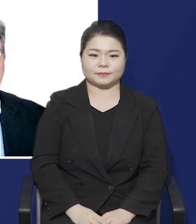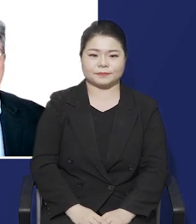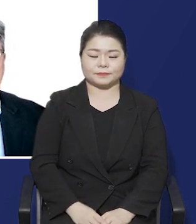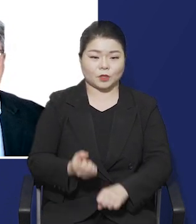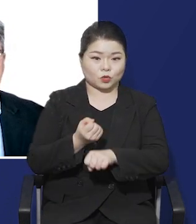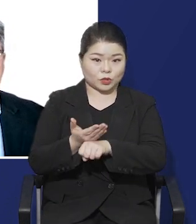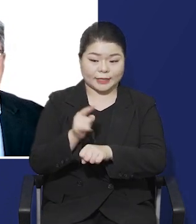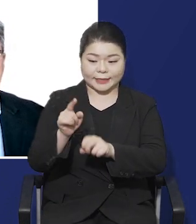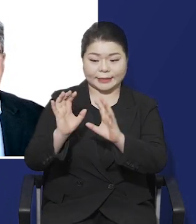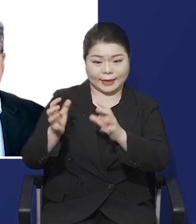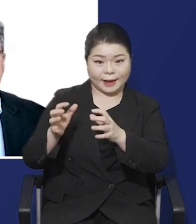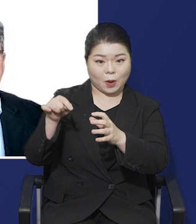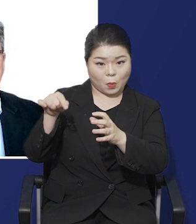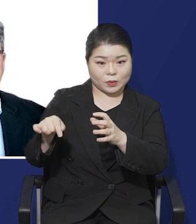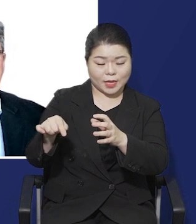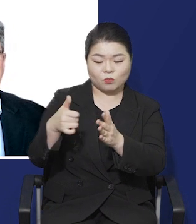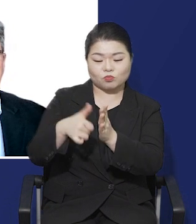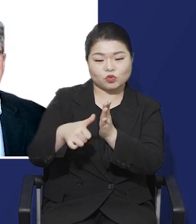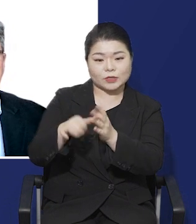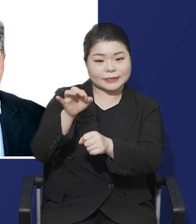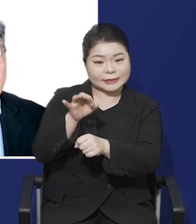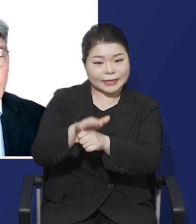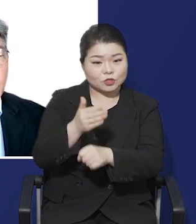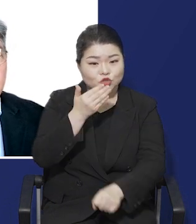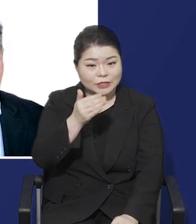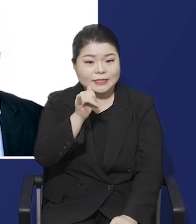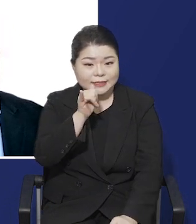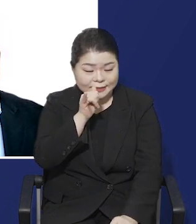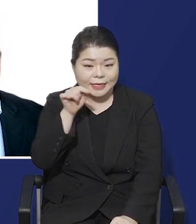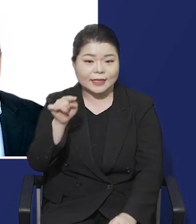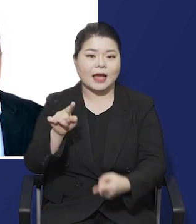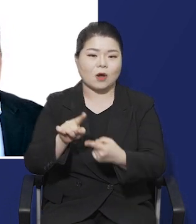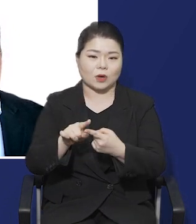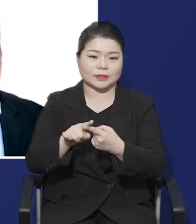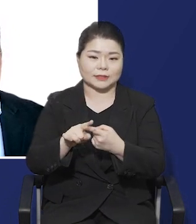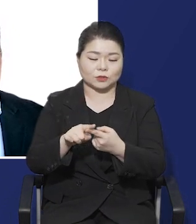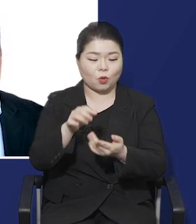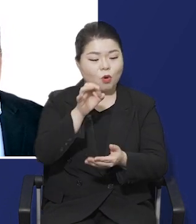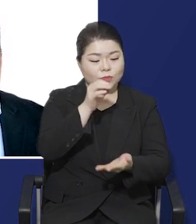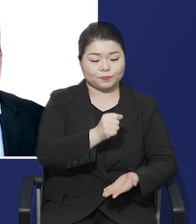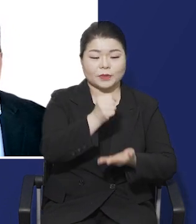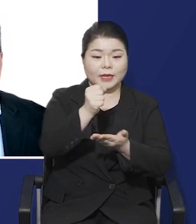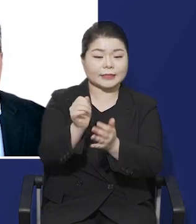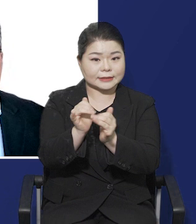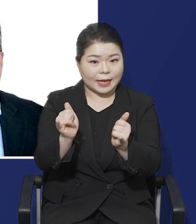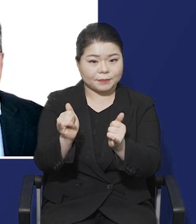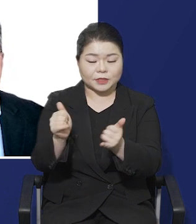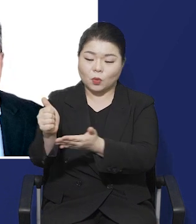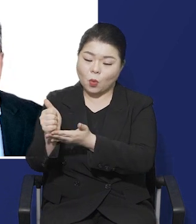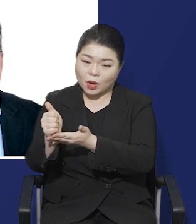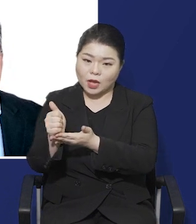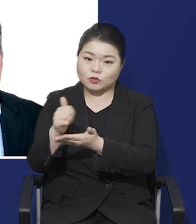그리고 수출하려는 해당 국가에서 제품을 구매할 수 있는 구매자, 그리고 수입자, 이 사람들의 수요가